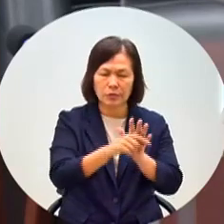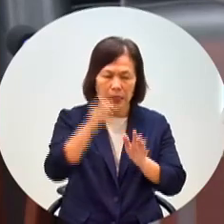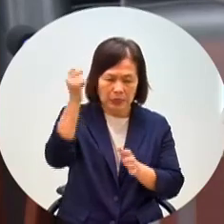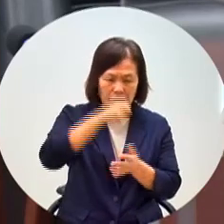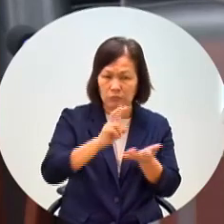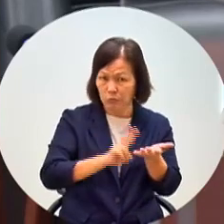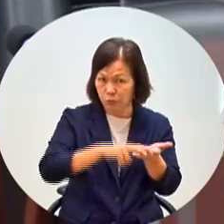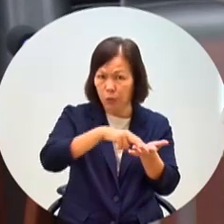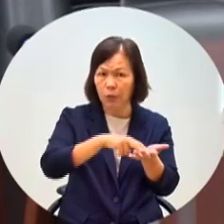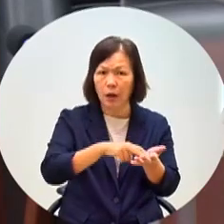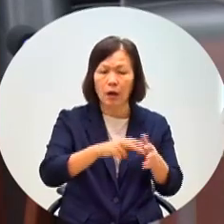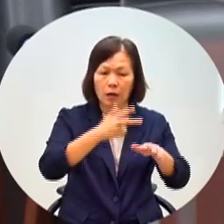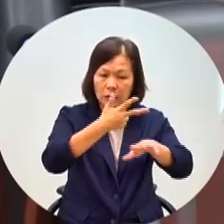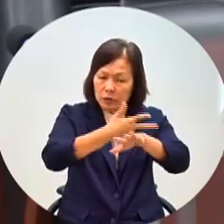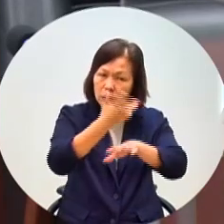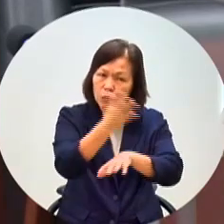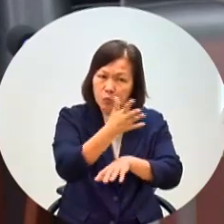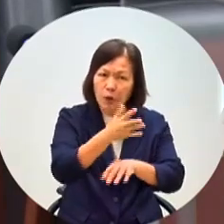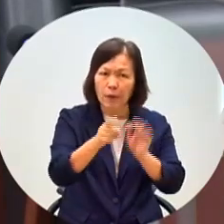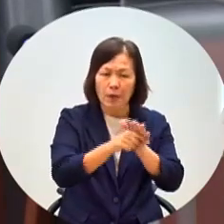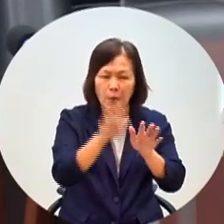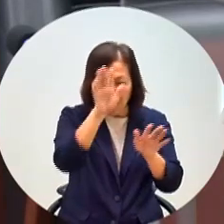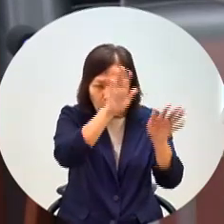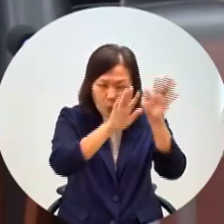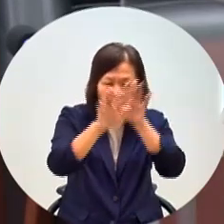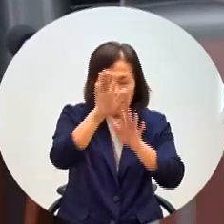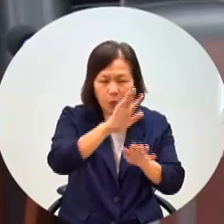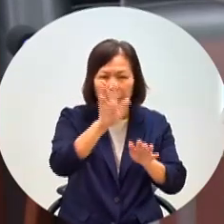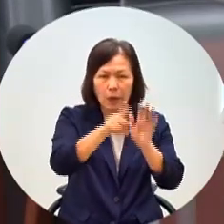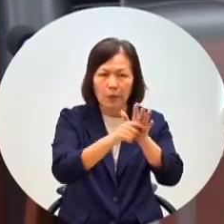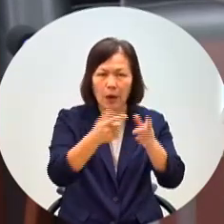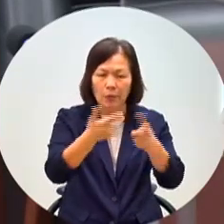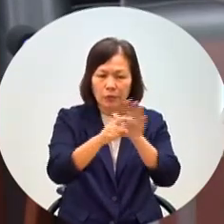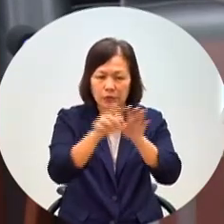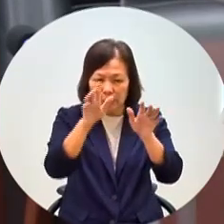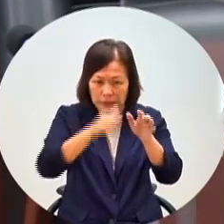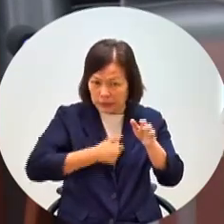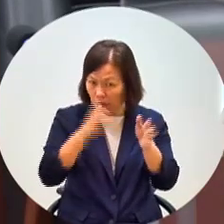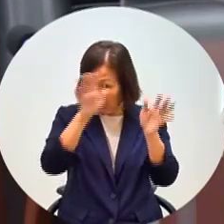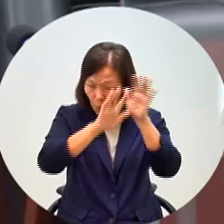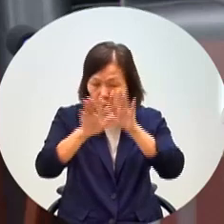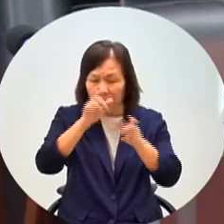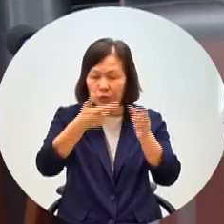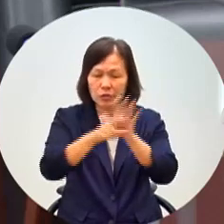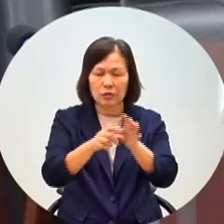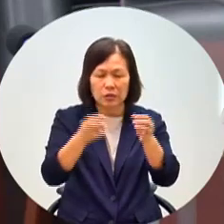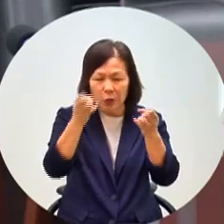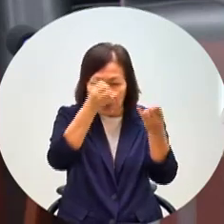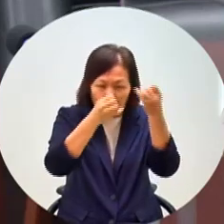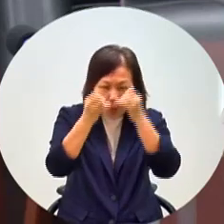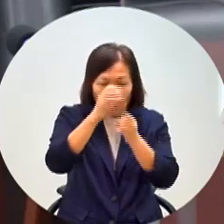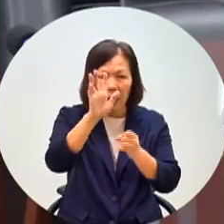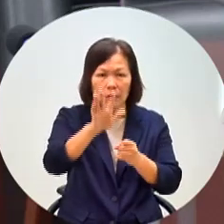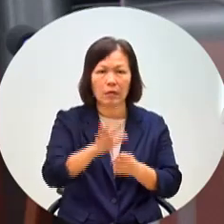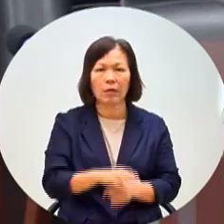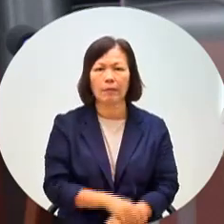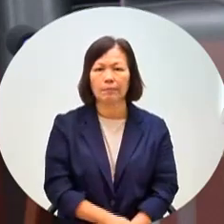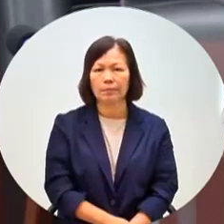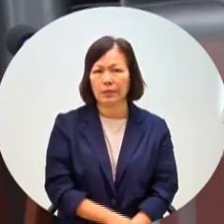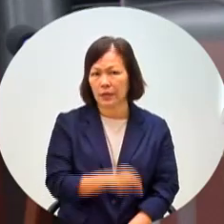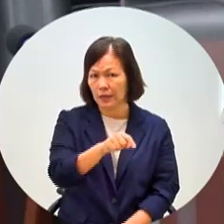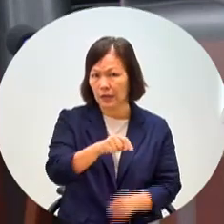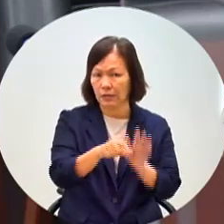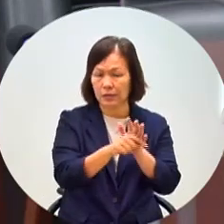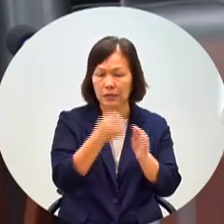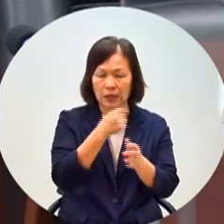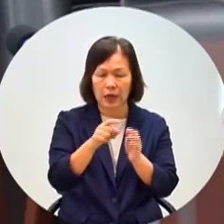来7点多雾茫茫哦，不是雾，是粉尘微粒。所以其实当初在这个双